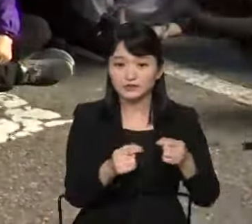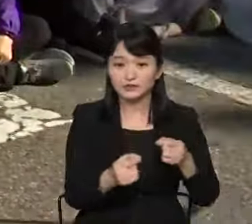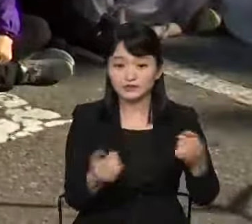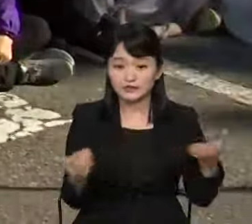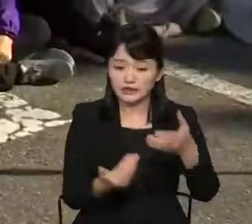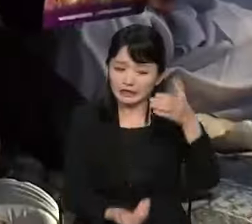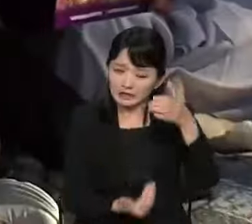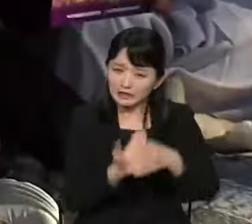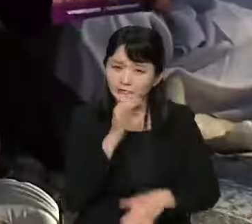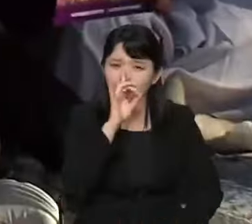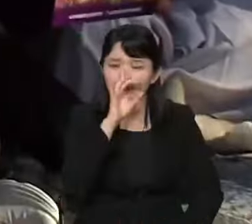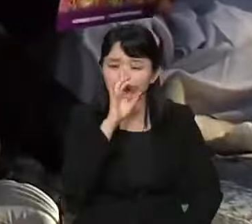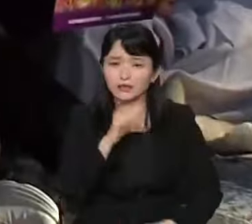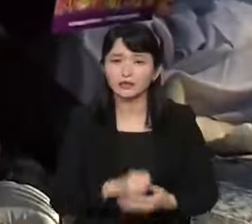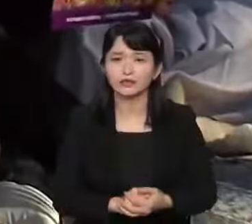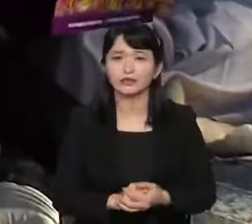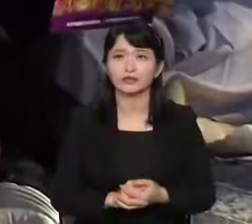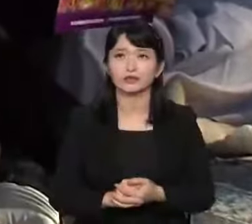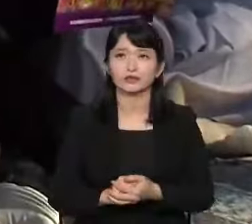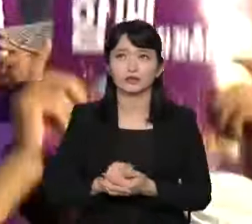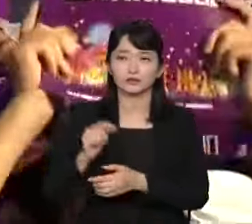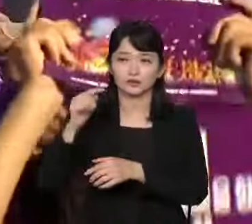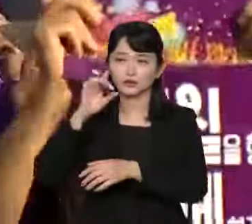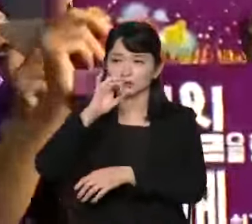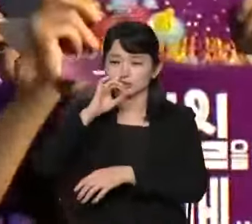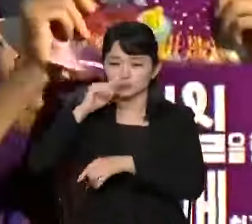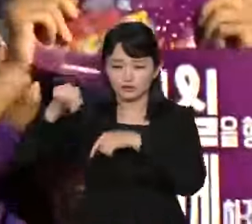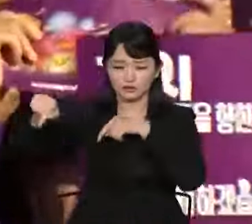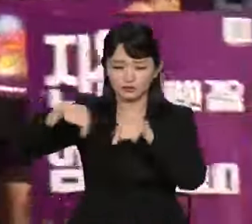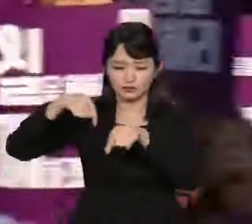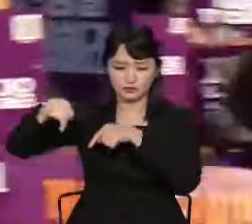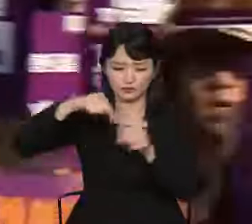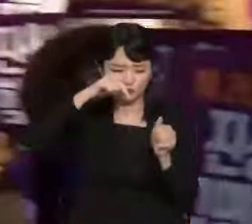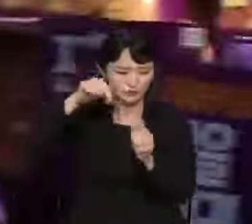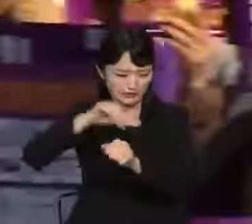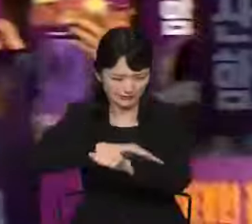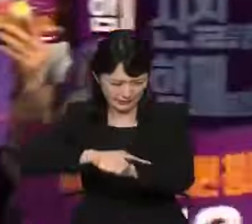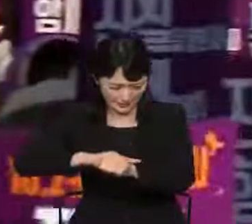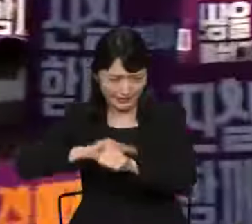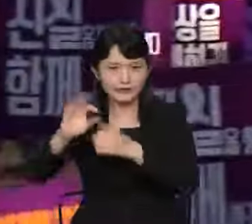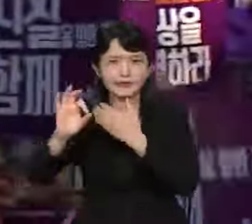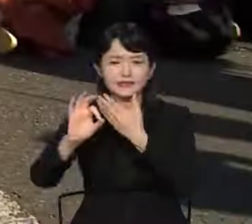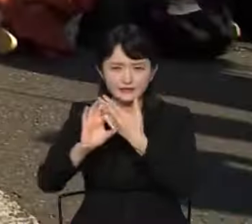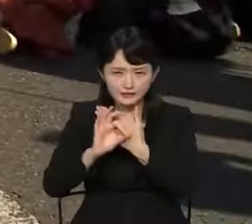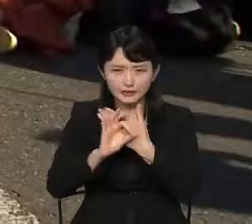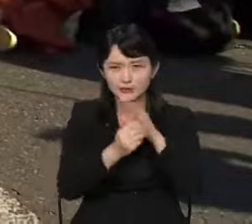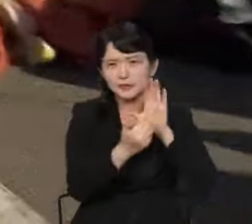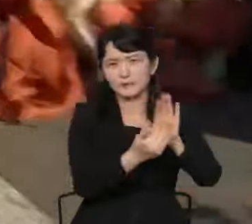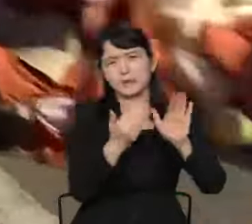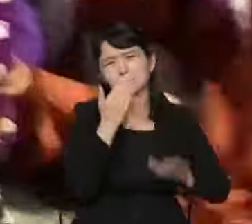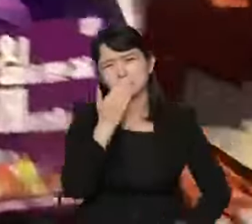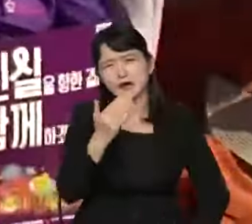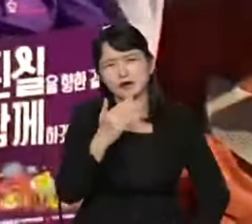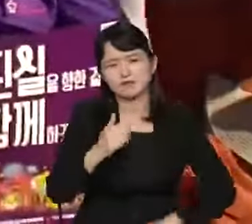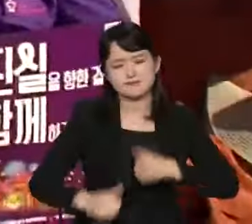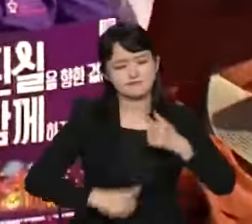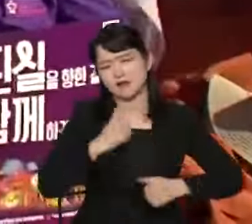일어나선 안 된다면서 컨트롤타워가 제대로 작동했더라면 막을 수 있었던 참사였다고 울분을 터뜨렸습니다.